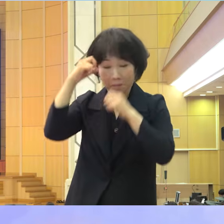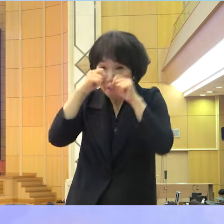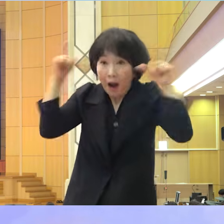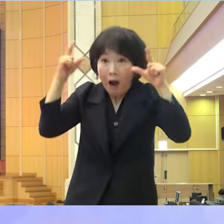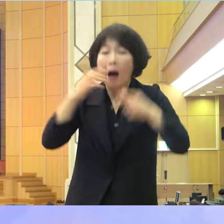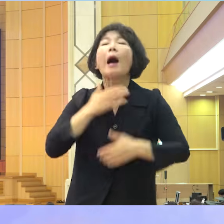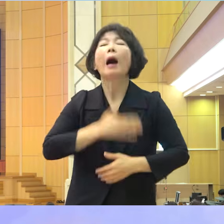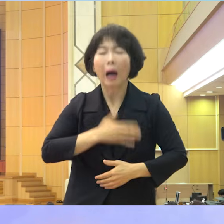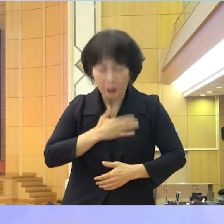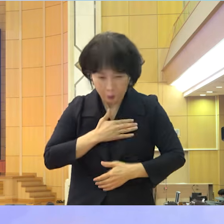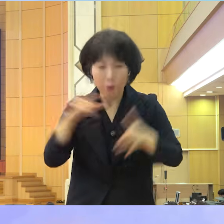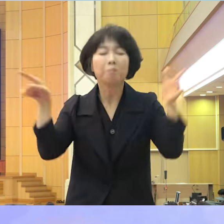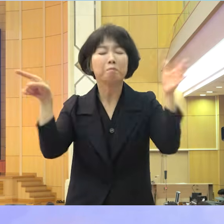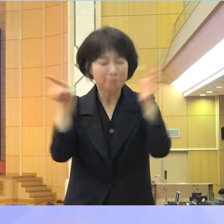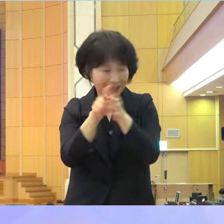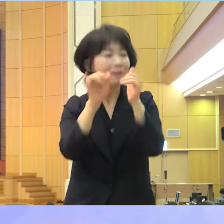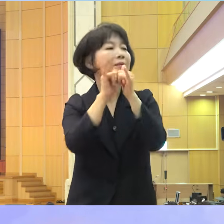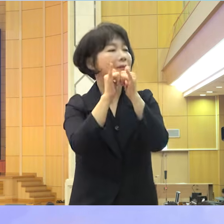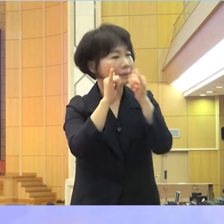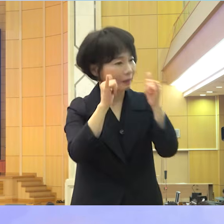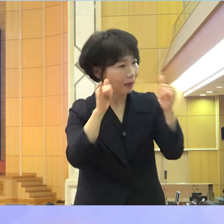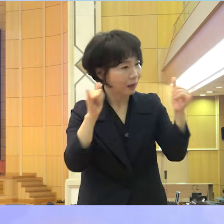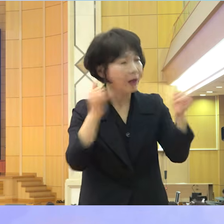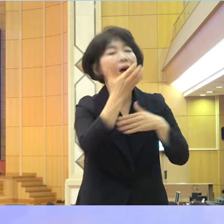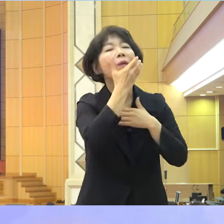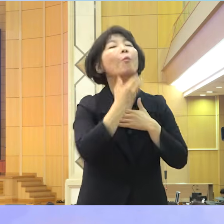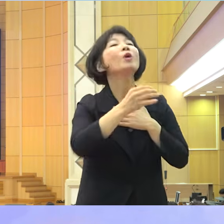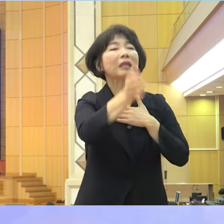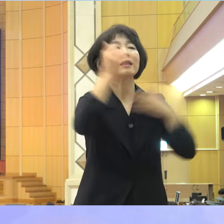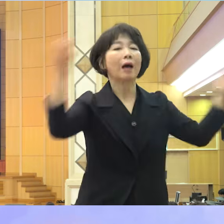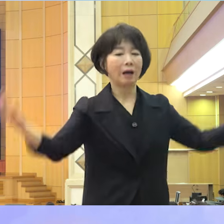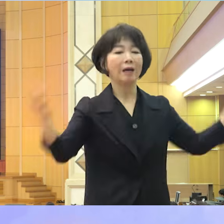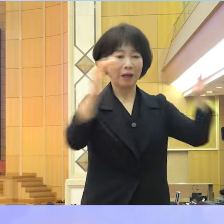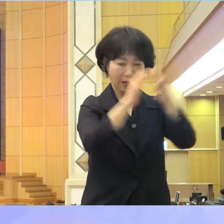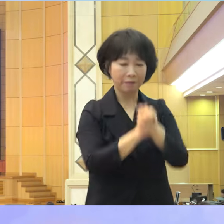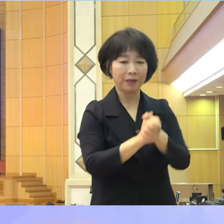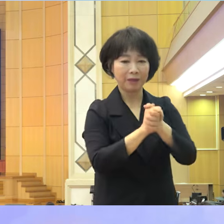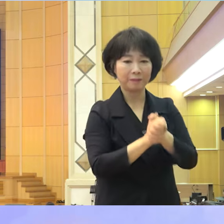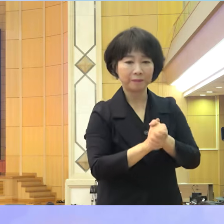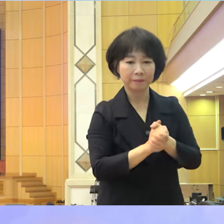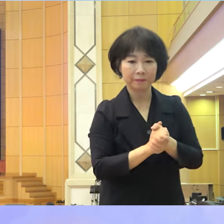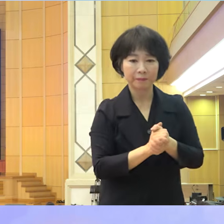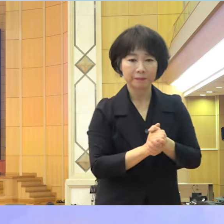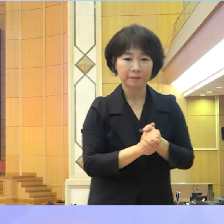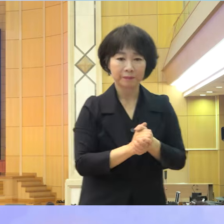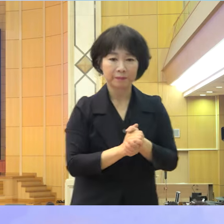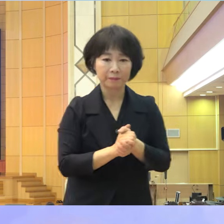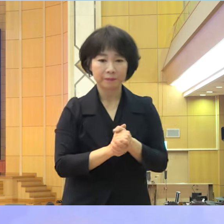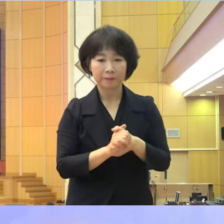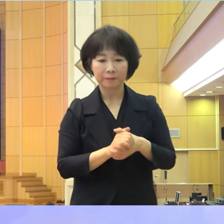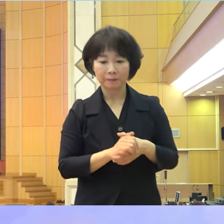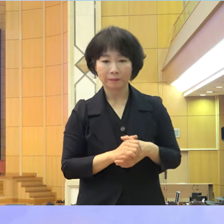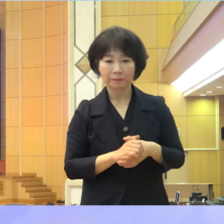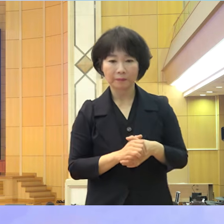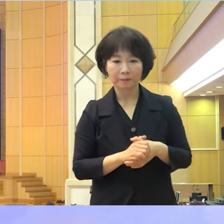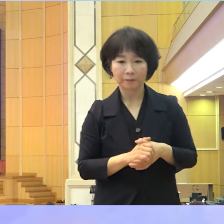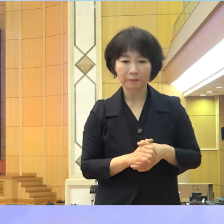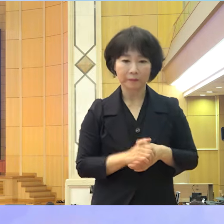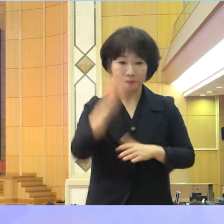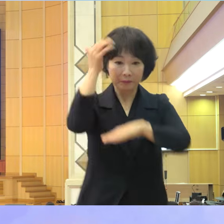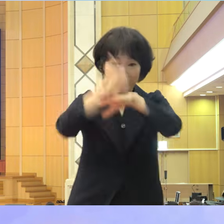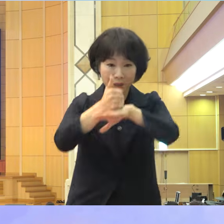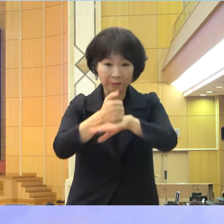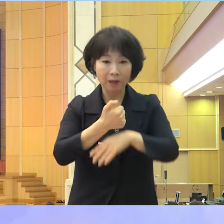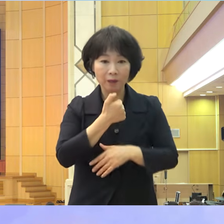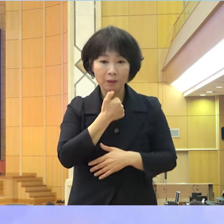알고 믿는 자에게 복이 있다. 할렐루야. 그래서 로마서